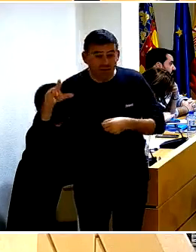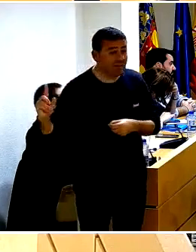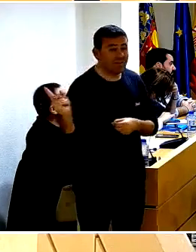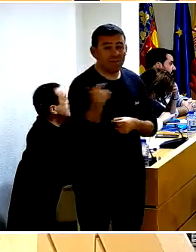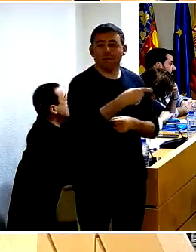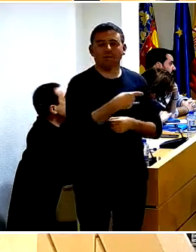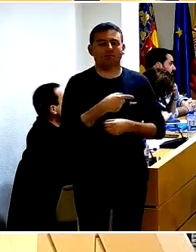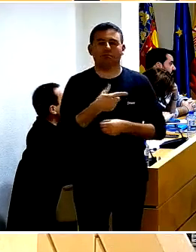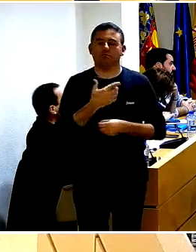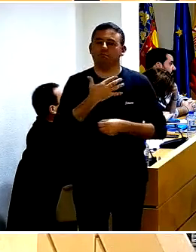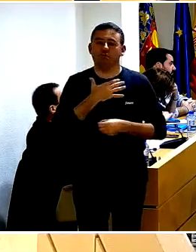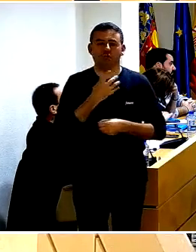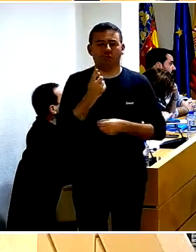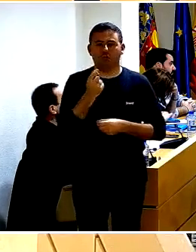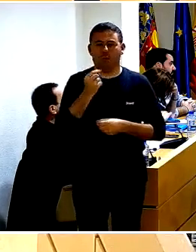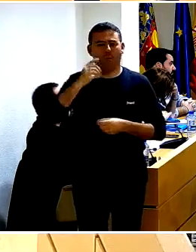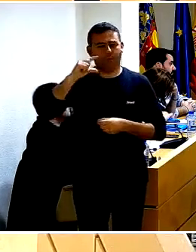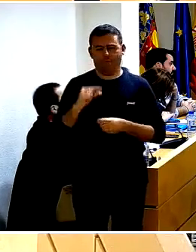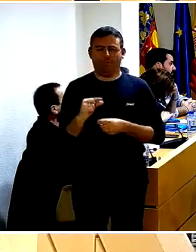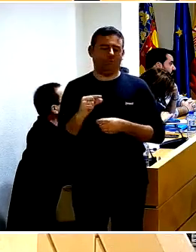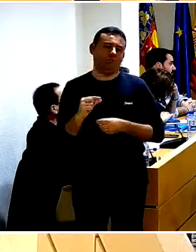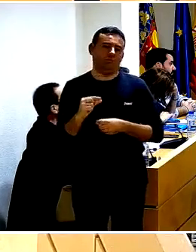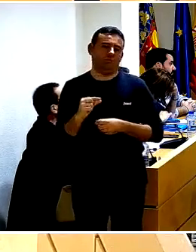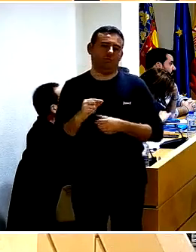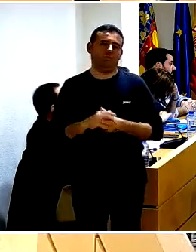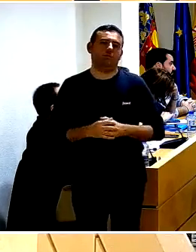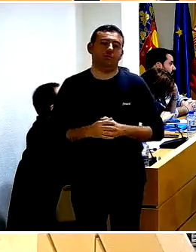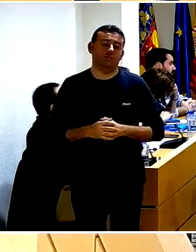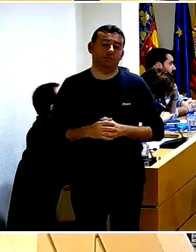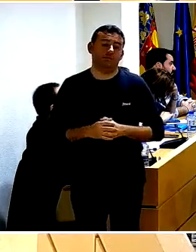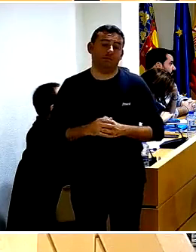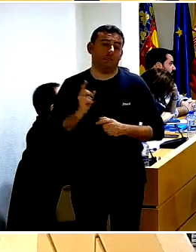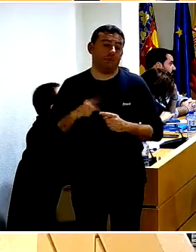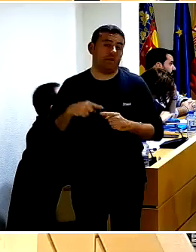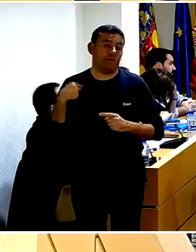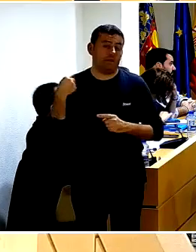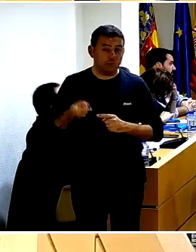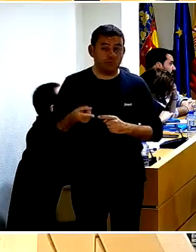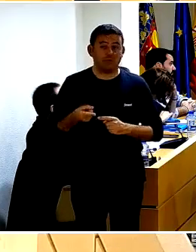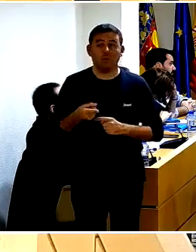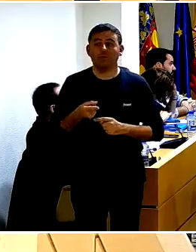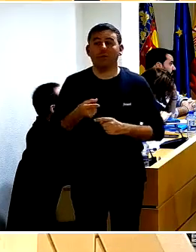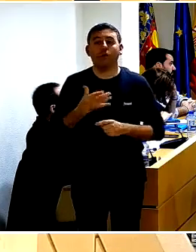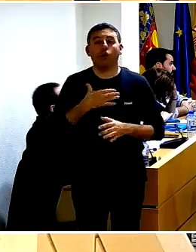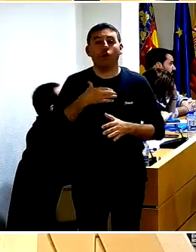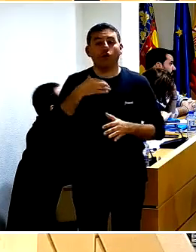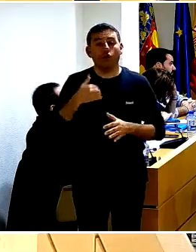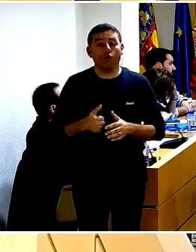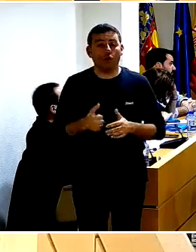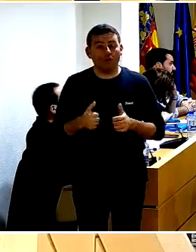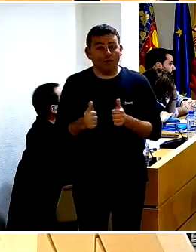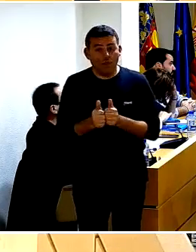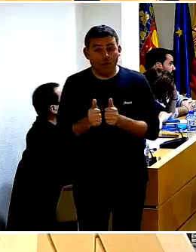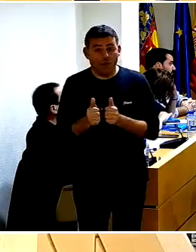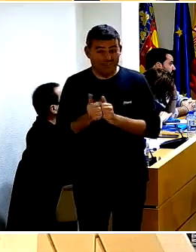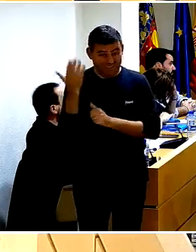tota la comarca. I vostès les van eliminar quan van lliberar a tots els seus concejals perquè l'oposició no poguera desenvolupar la seva